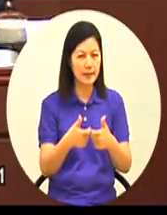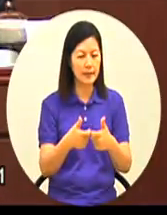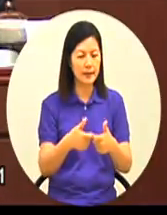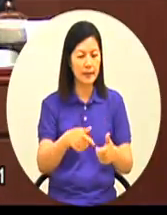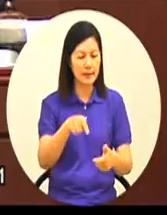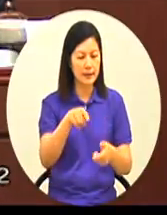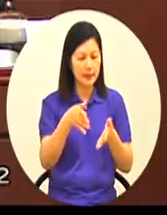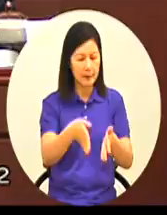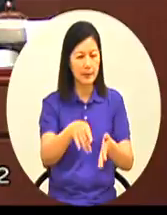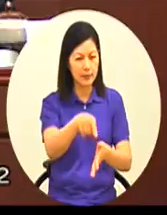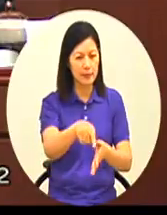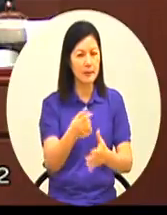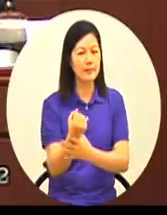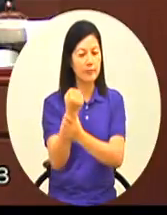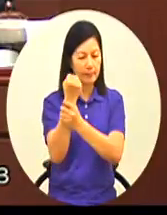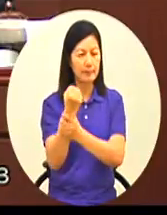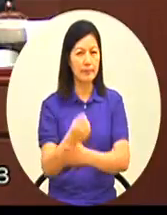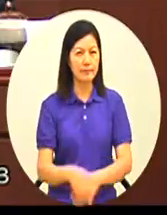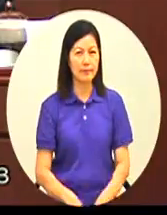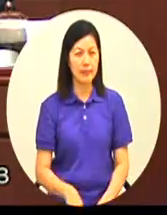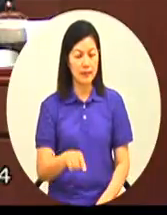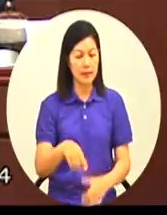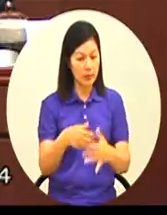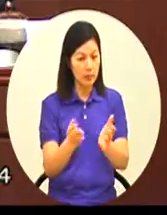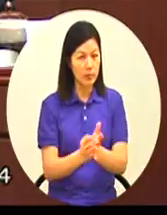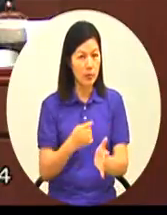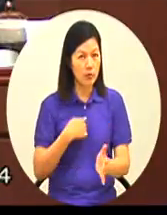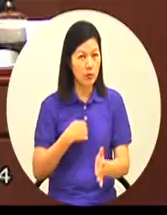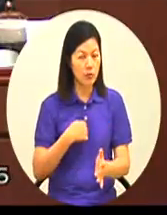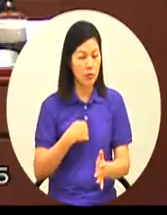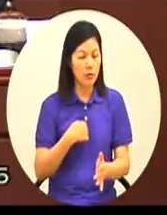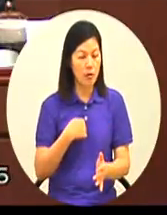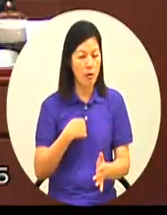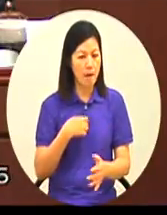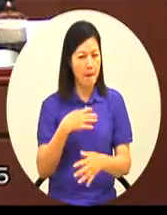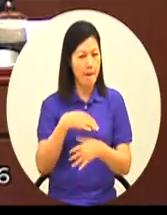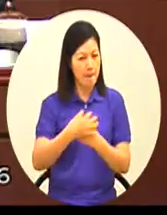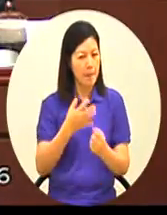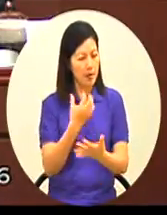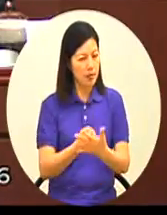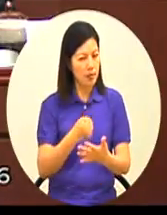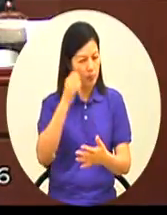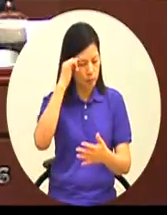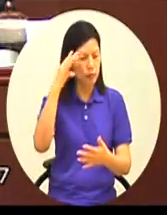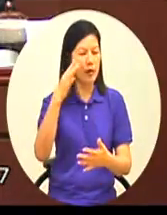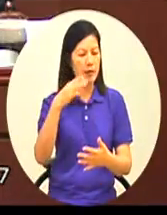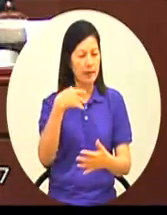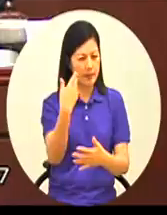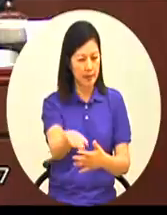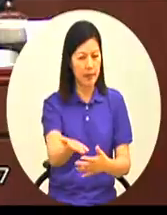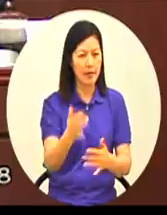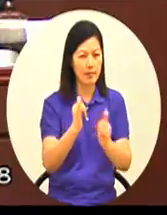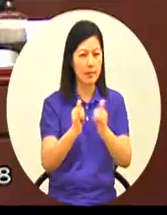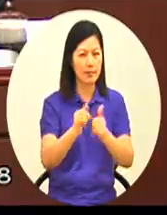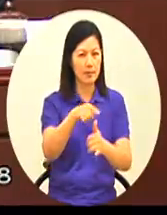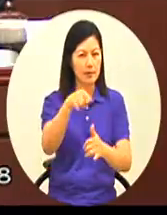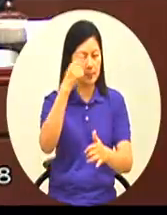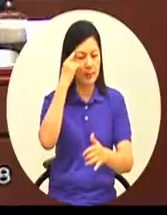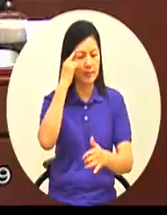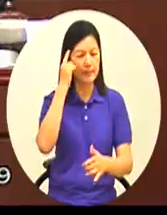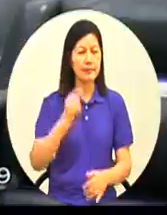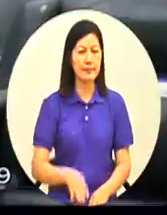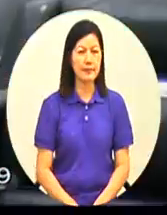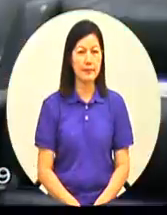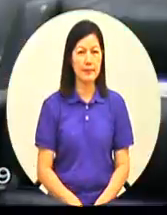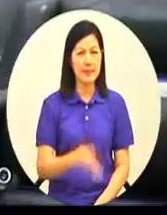方面的一个支持，所以这个部分我就保留我们的创意，然后让那些大家 那个局长，你等一下可以